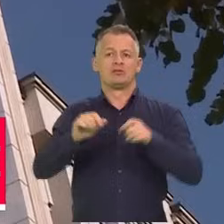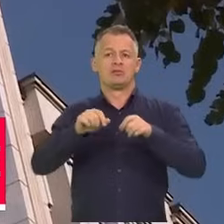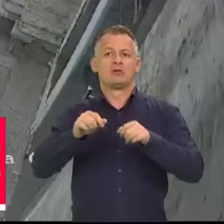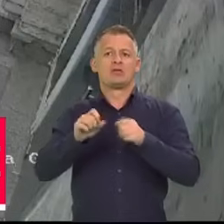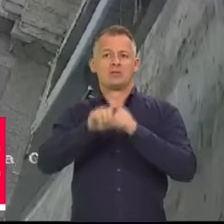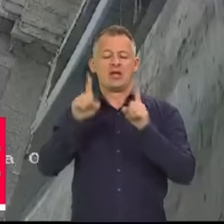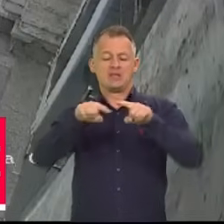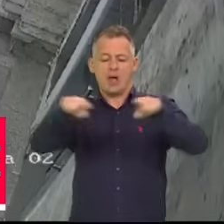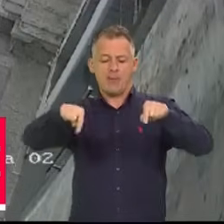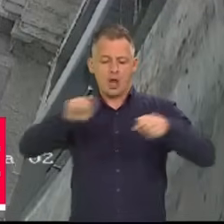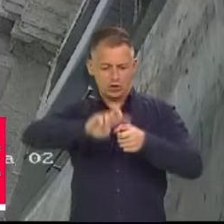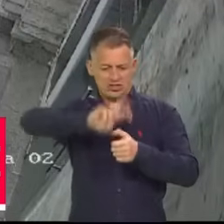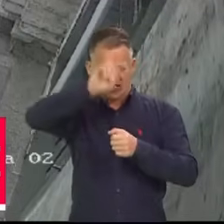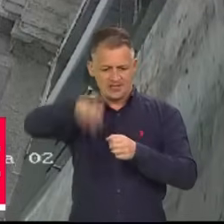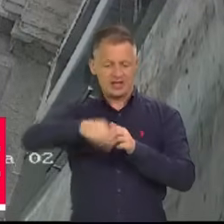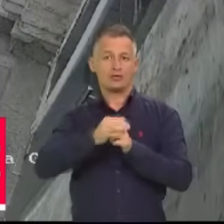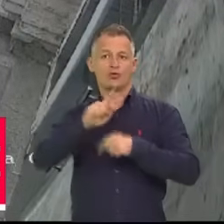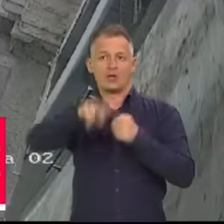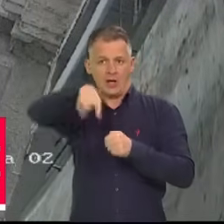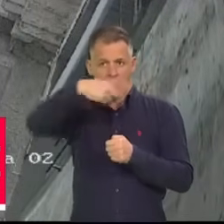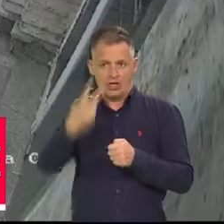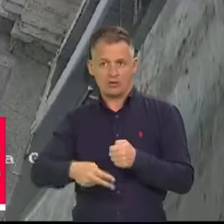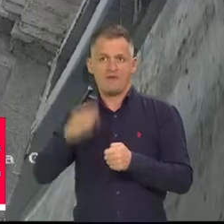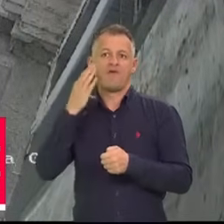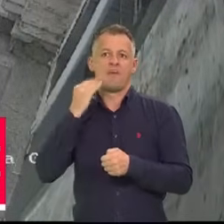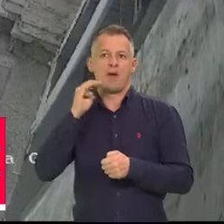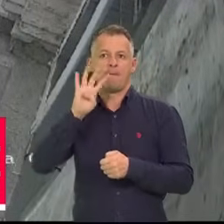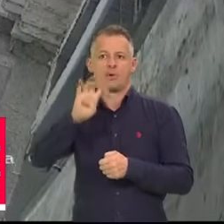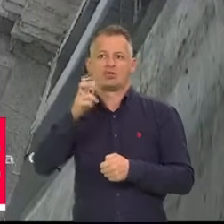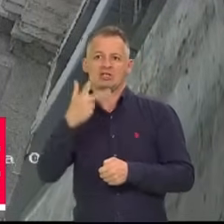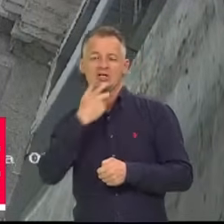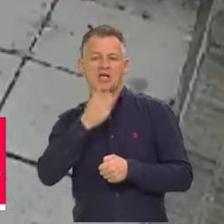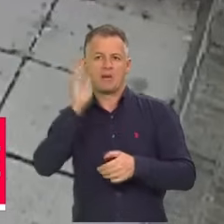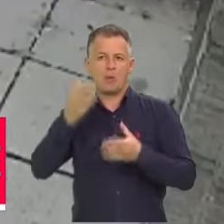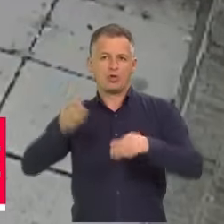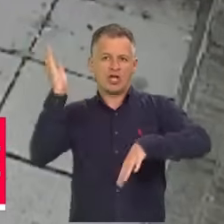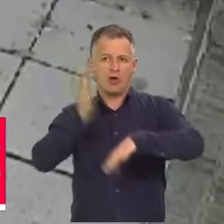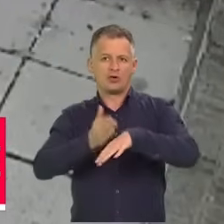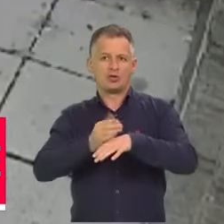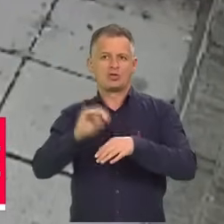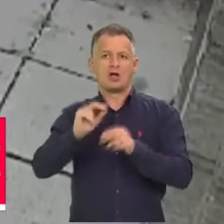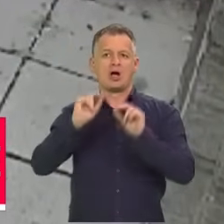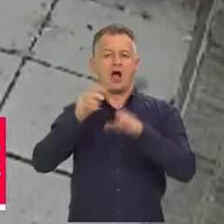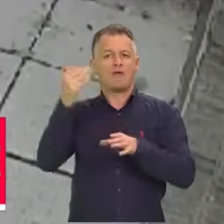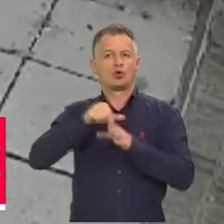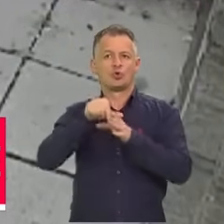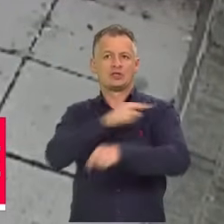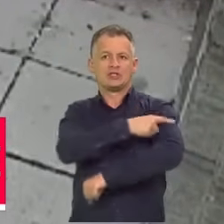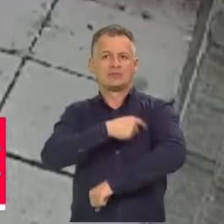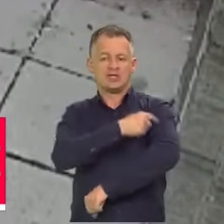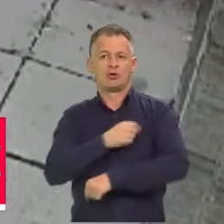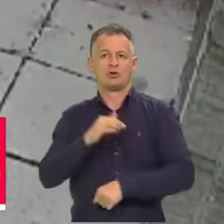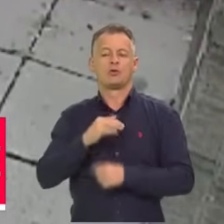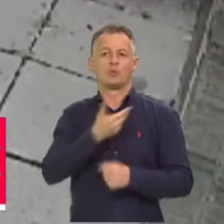în gol. În urma căzăturii, femeia de 43 de ani s-a ales cu mai multe răni și a fost dusă la Spitalul Floreasca din capitală. În stare mai